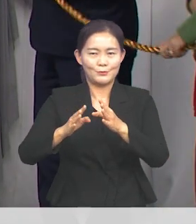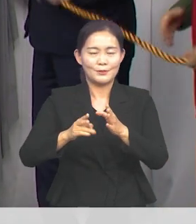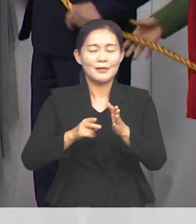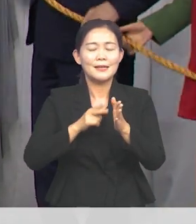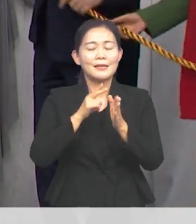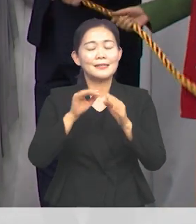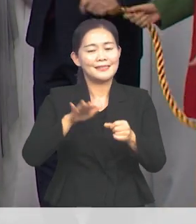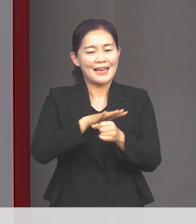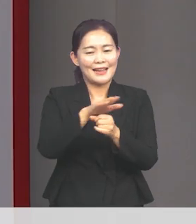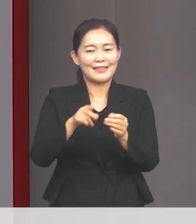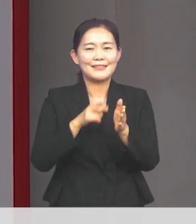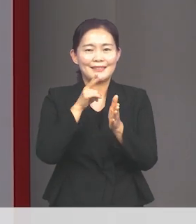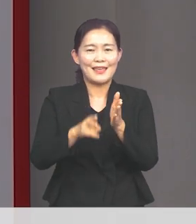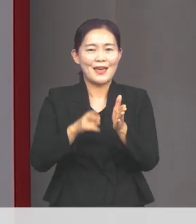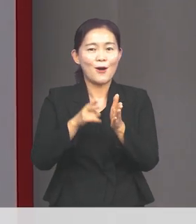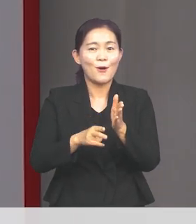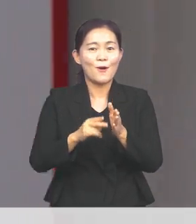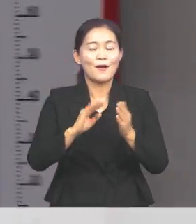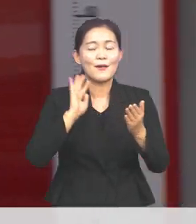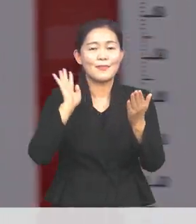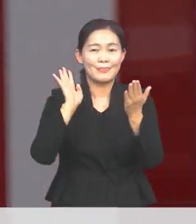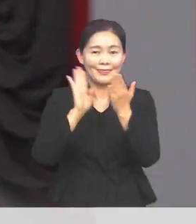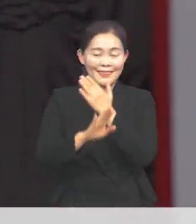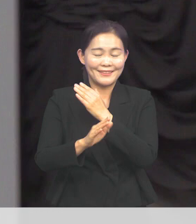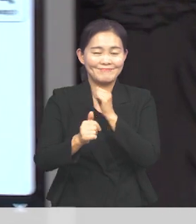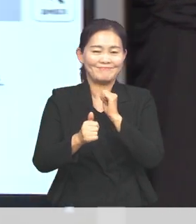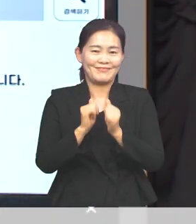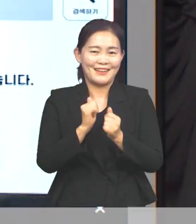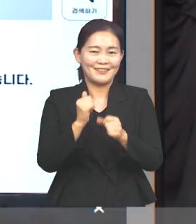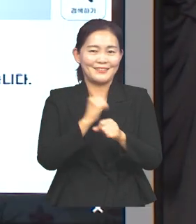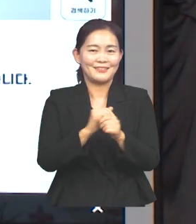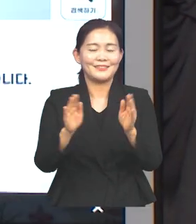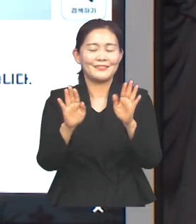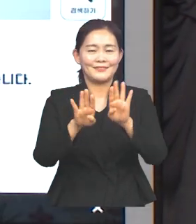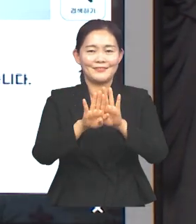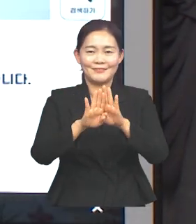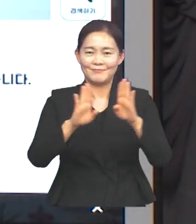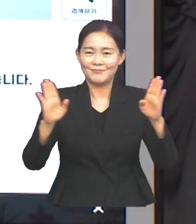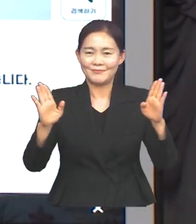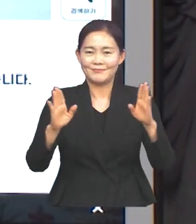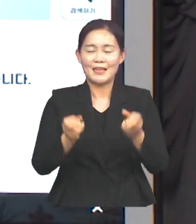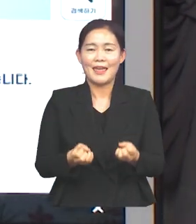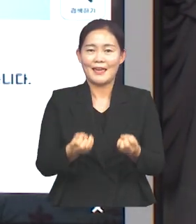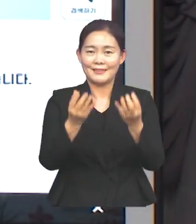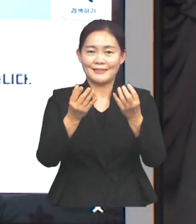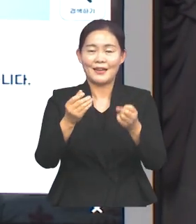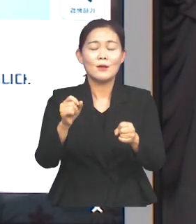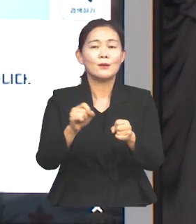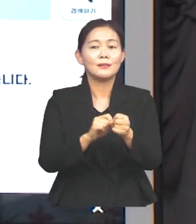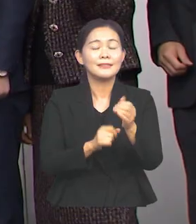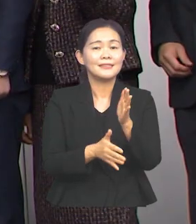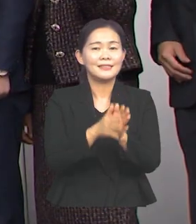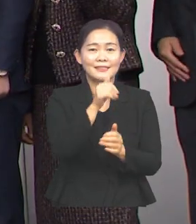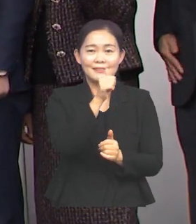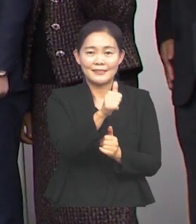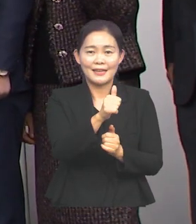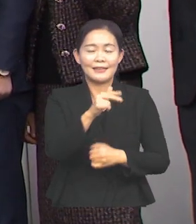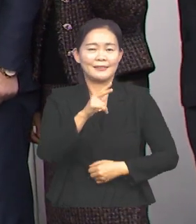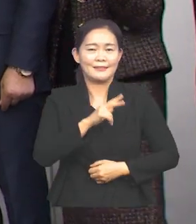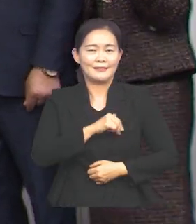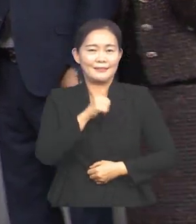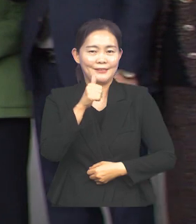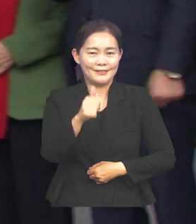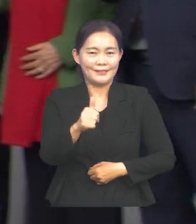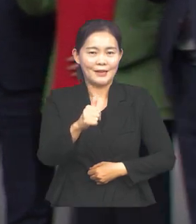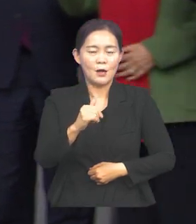및 사랑의 열차 이어 달리기 발대식을 개최했습니다. 행사에는 이상일 용인 특례시장을 비롯해 유진선 용인